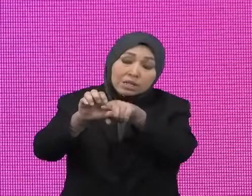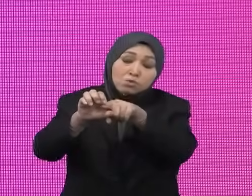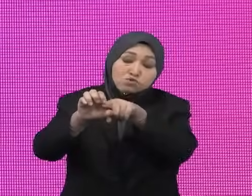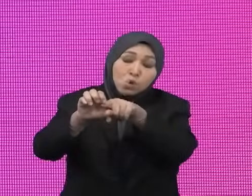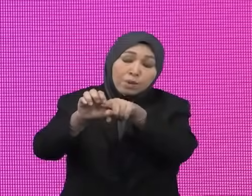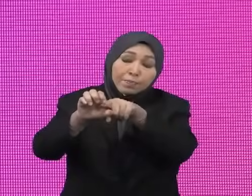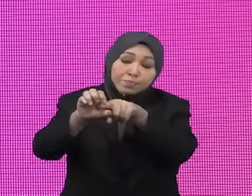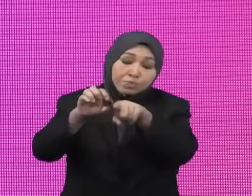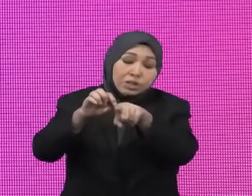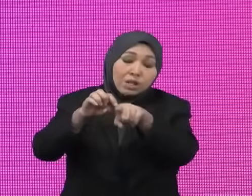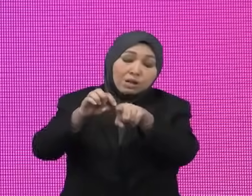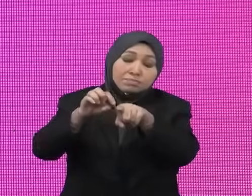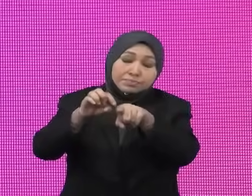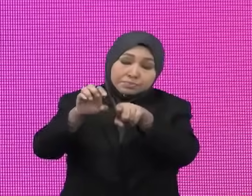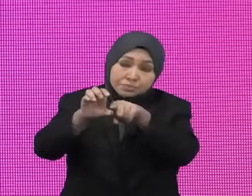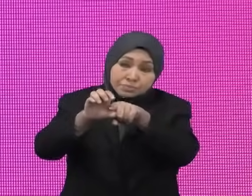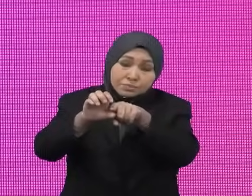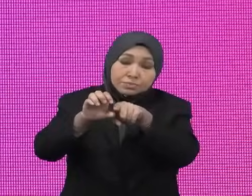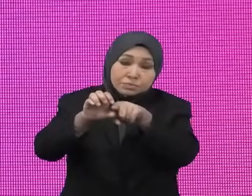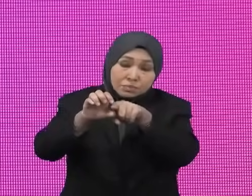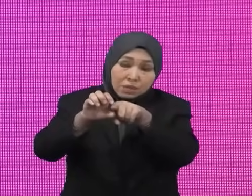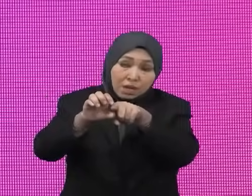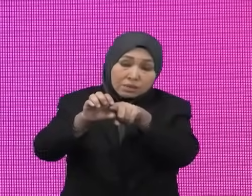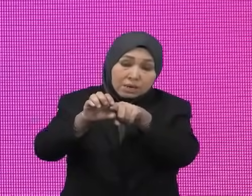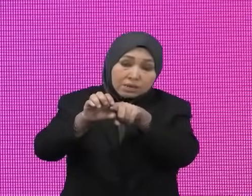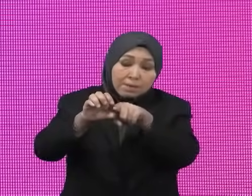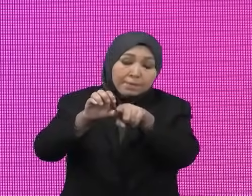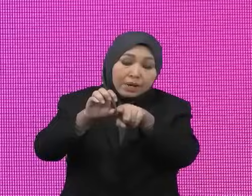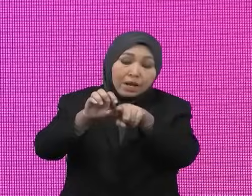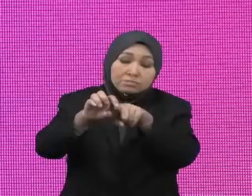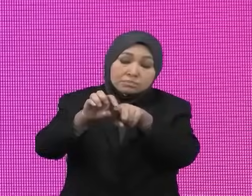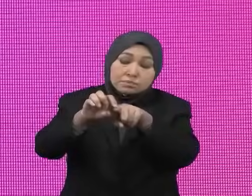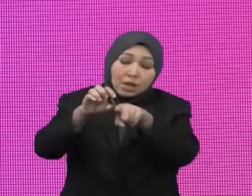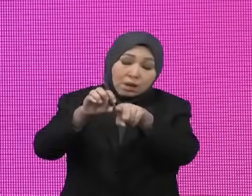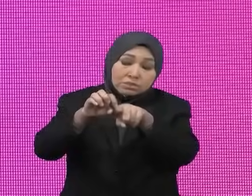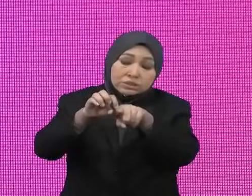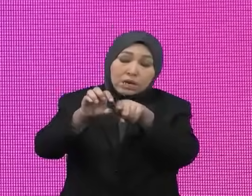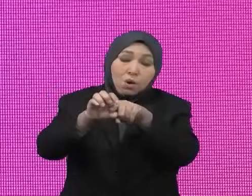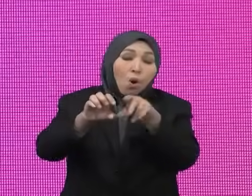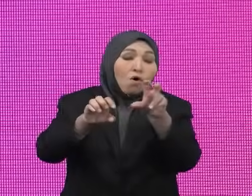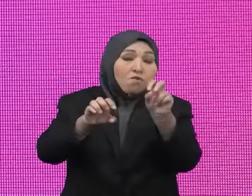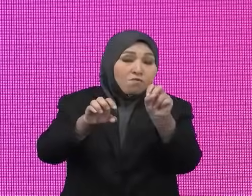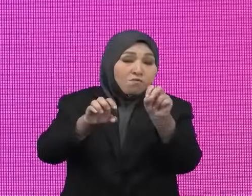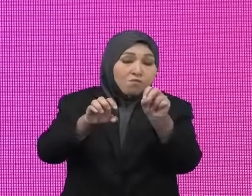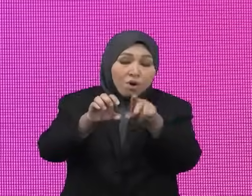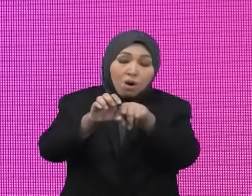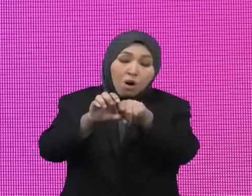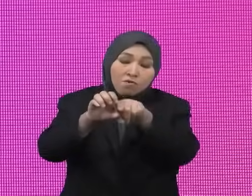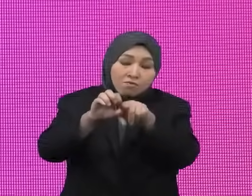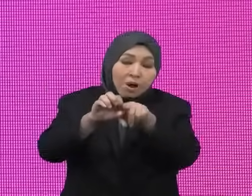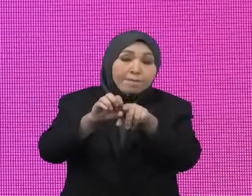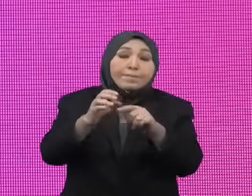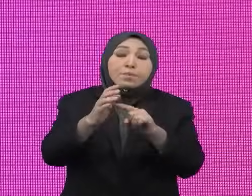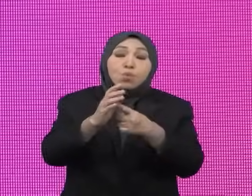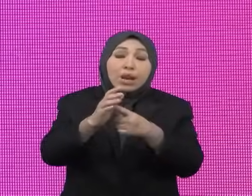ini, okey, di hujung lidah ini kita ada pangkal, pangkal lidah. Qaf, huruf qaf, iaitu